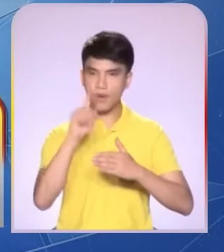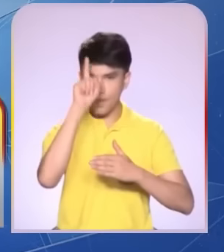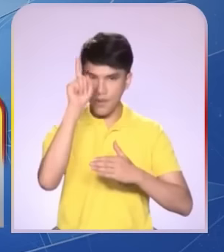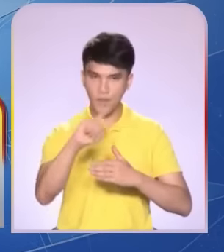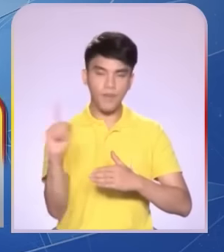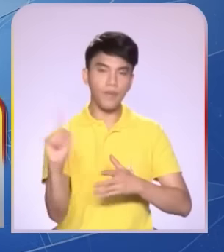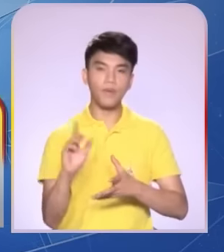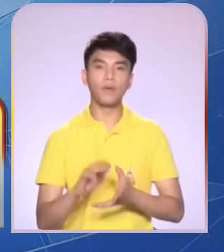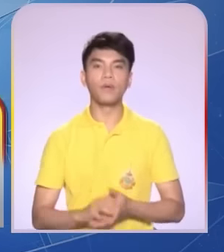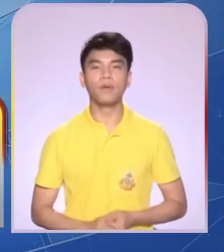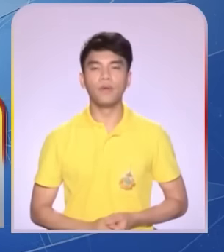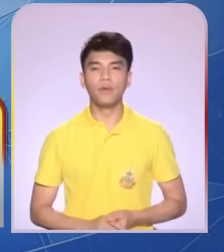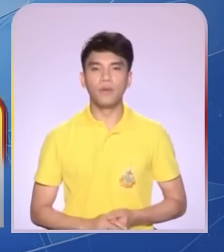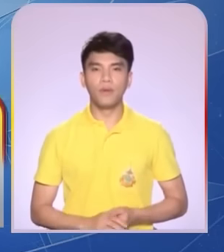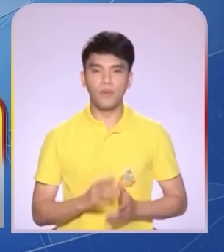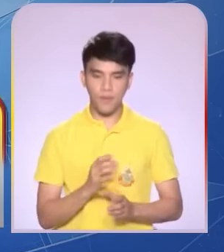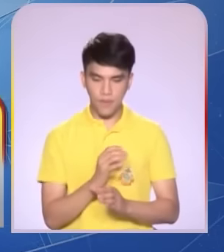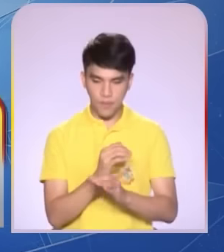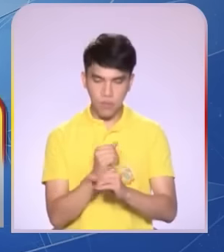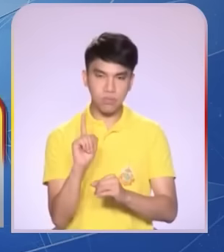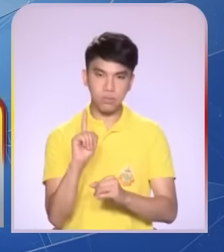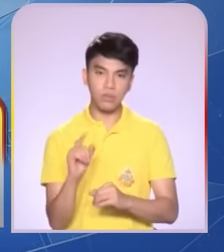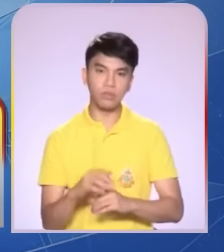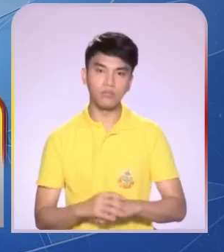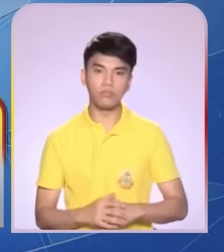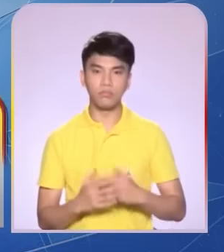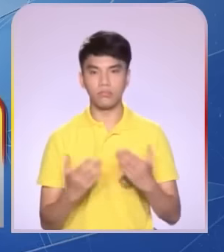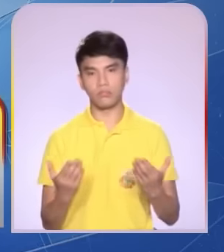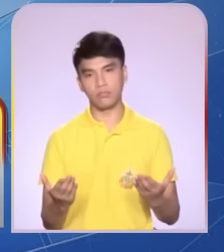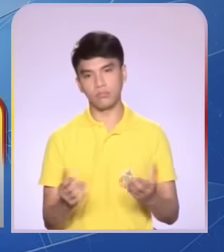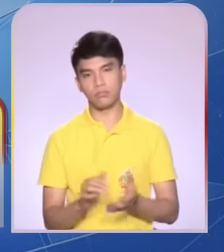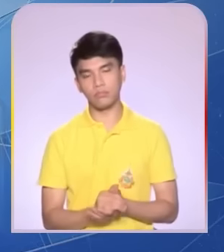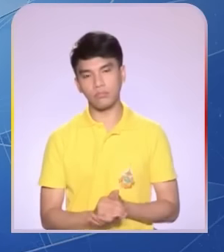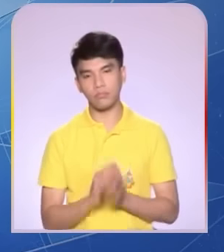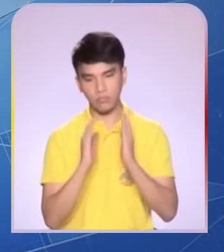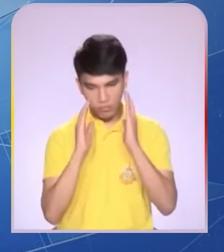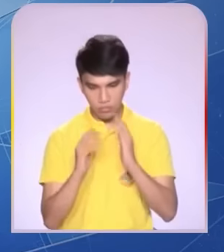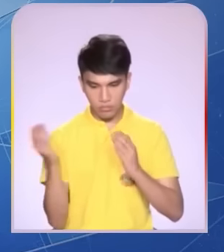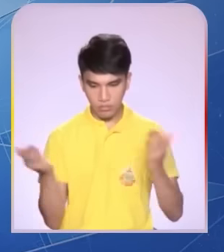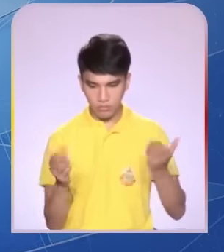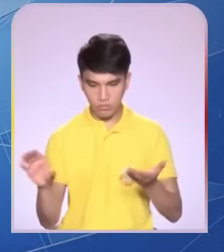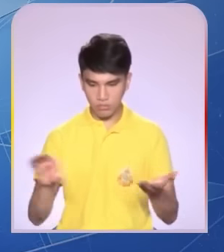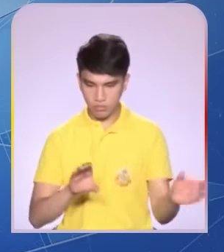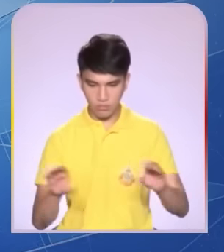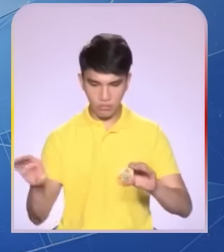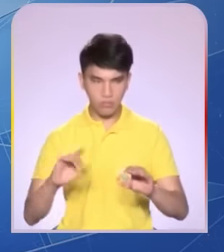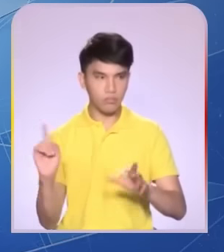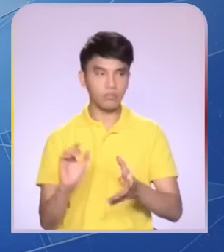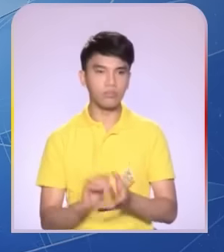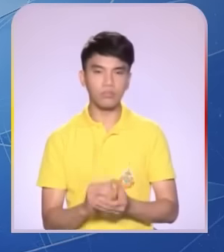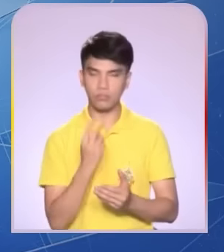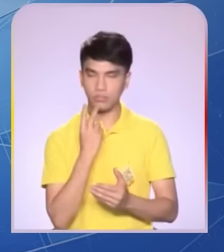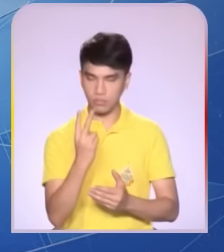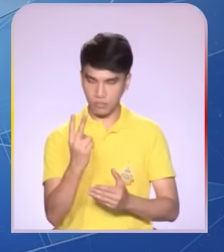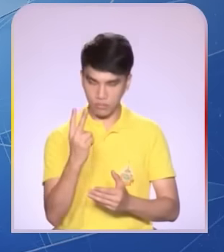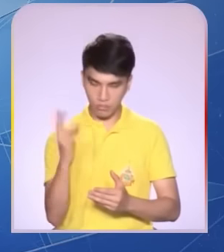งสัยเหมือนกันว่าตกลงยังไงเนี่ยพี่เป็นผู้เสียหายหรือว่าพี่เป็นคนที่ไปชวนเขาลงทุนกับบริษัทอะไรยังไงไปดู